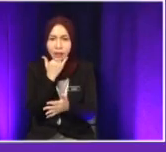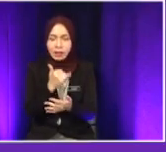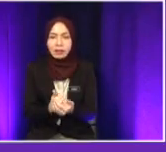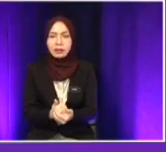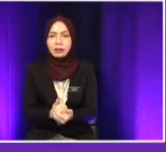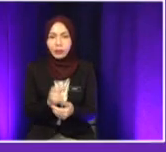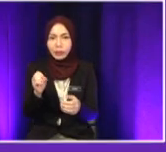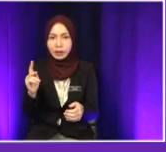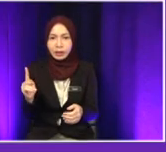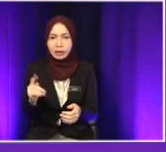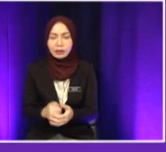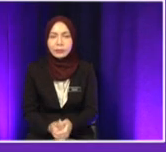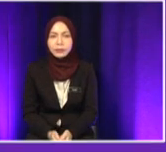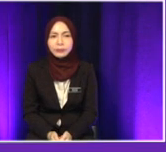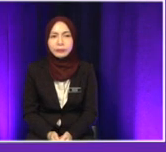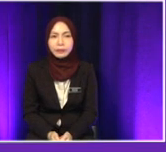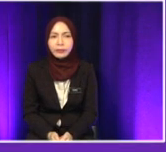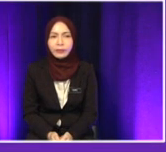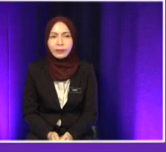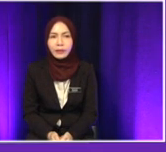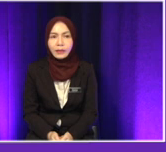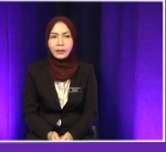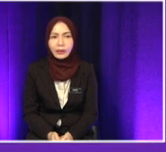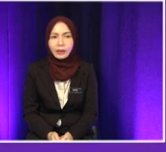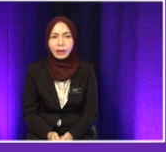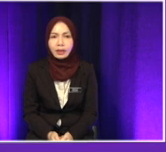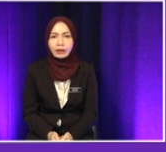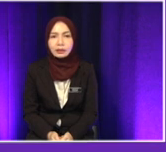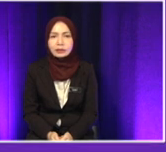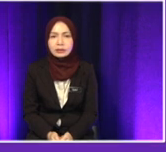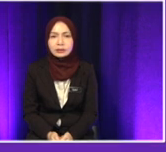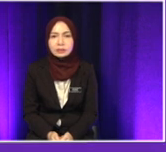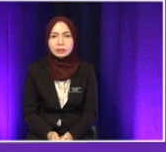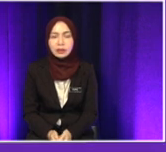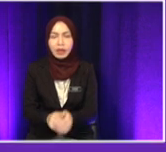berhibur secara sederhana dan tidak melampaui batas